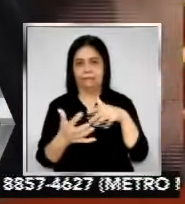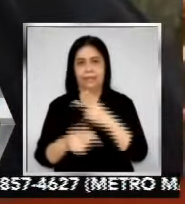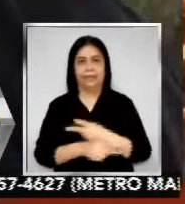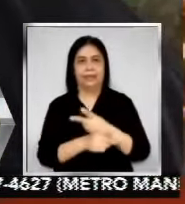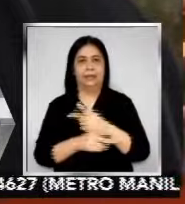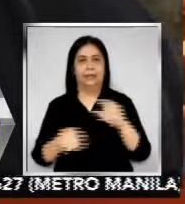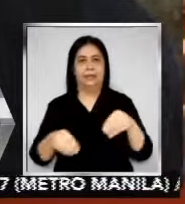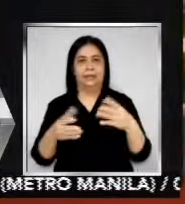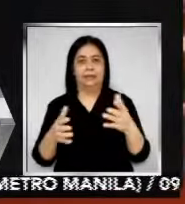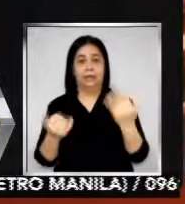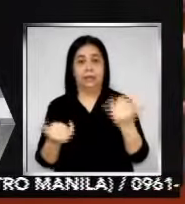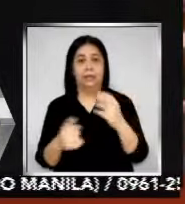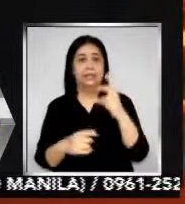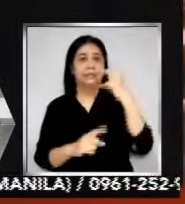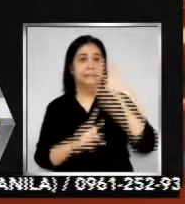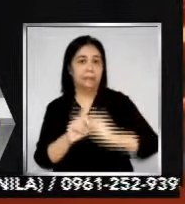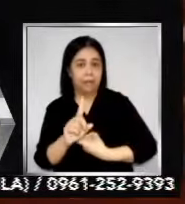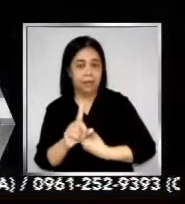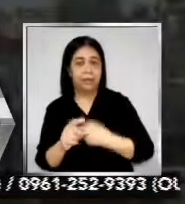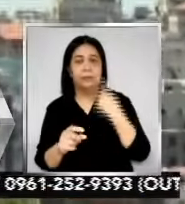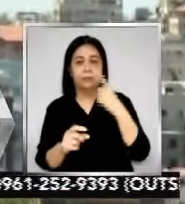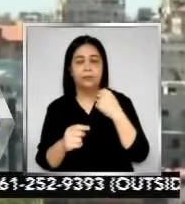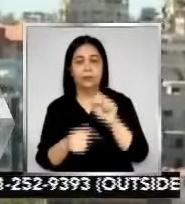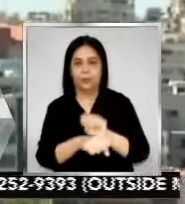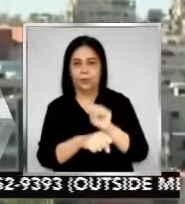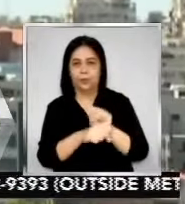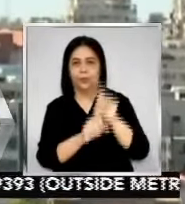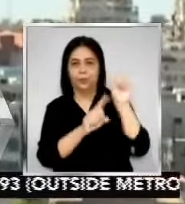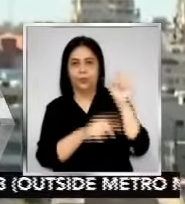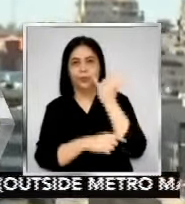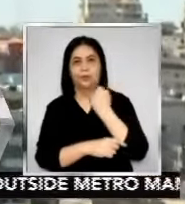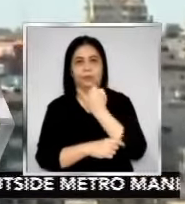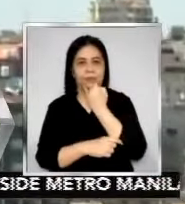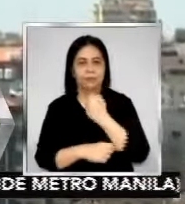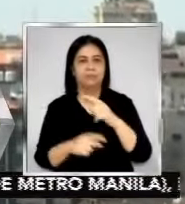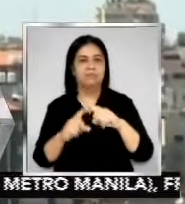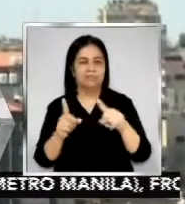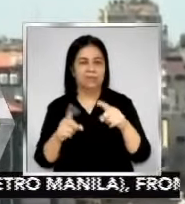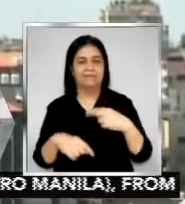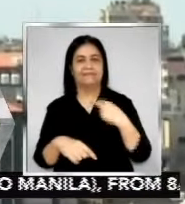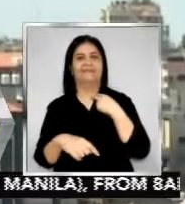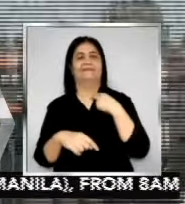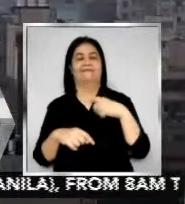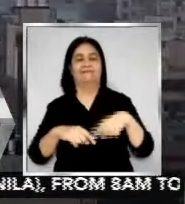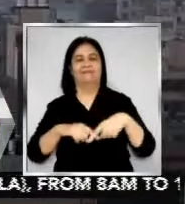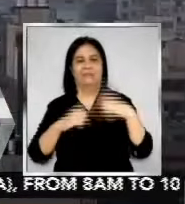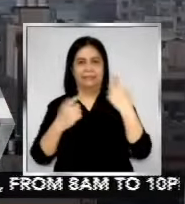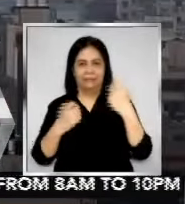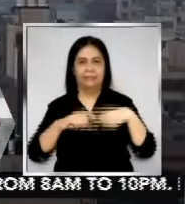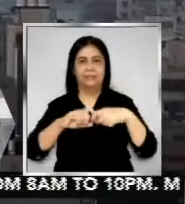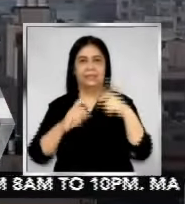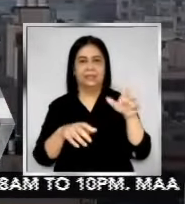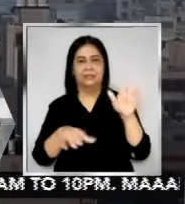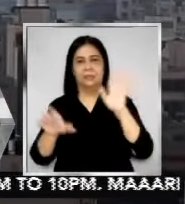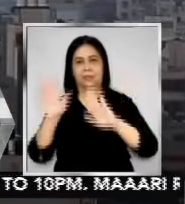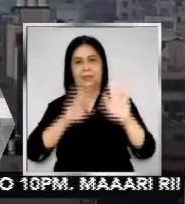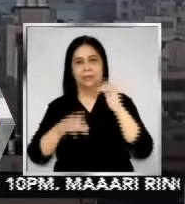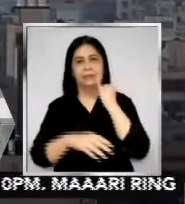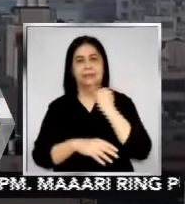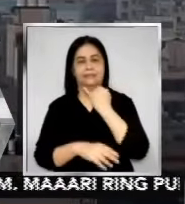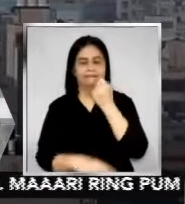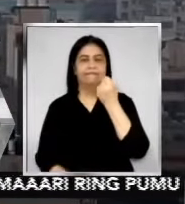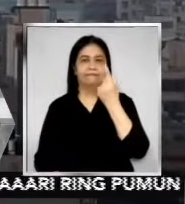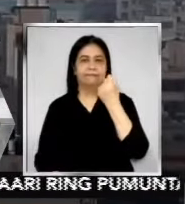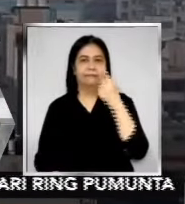ng 6 para makapagtrabaho roon, pero naudlot dahil sa tensyon sa Israel. Naiintindihan man ang hakbang